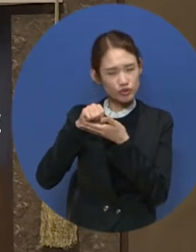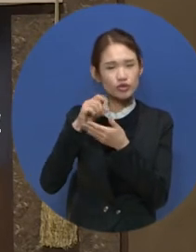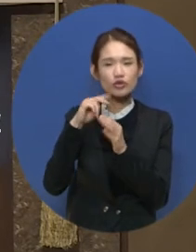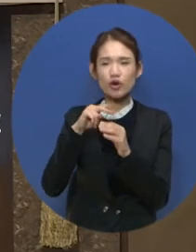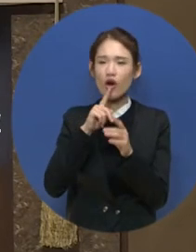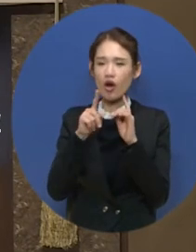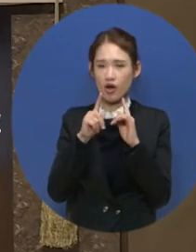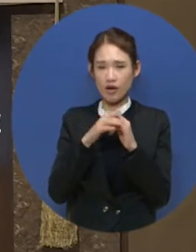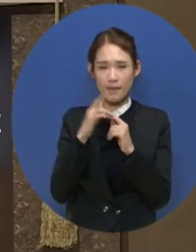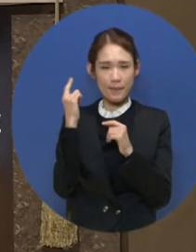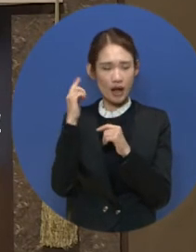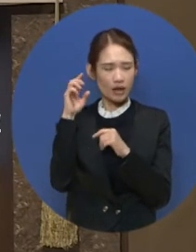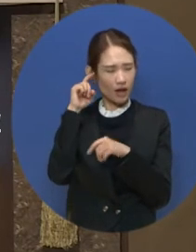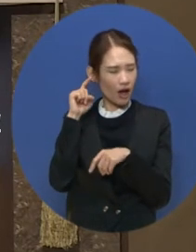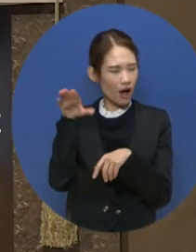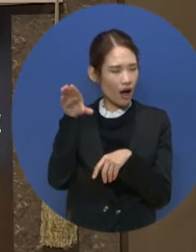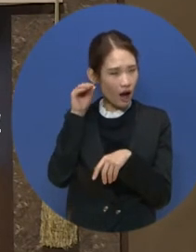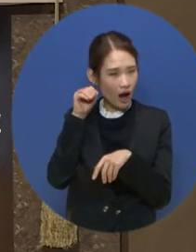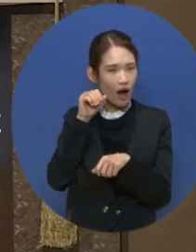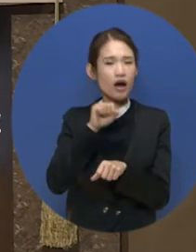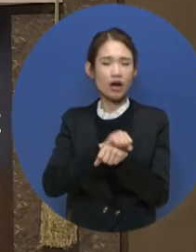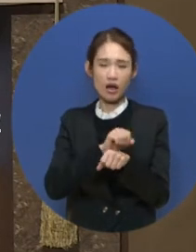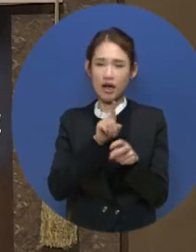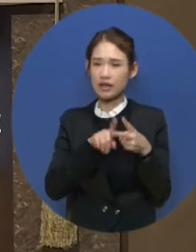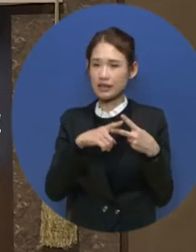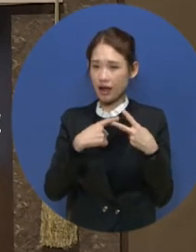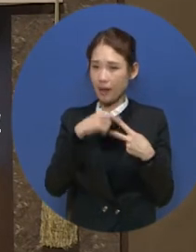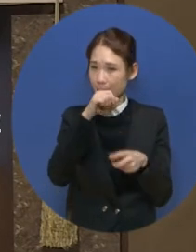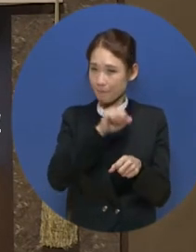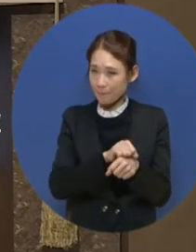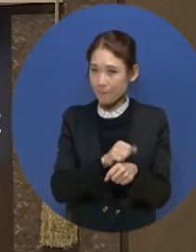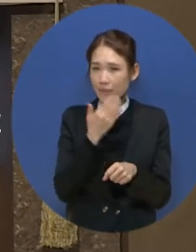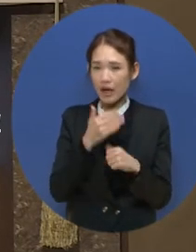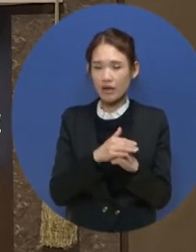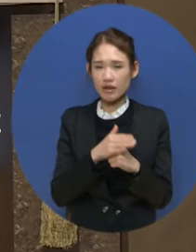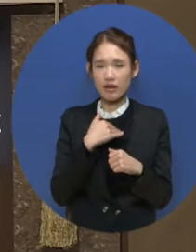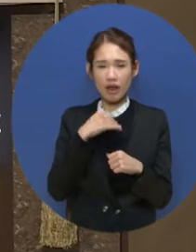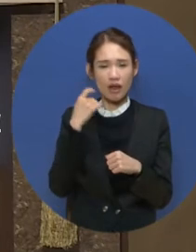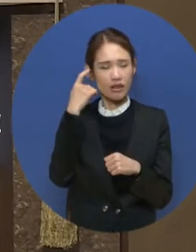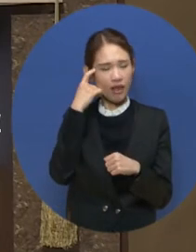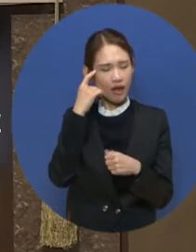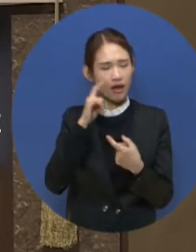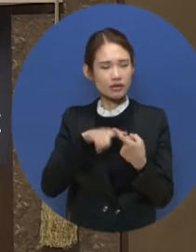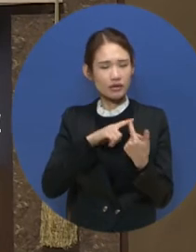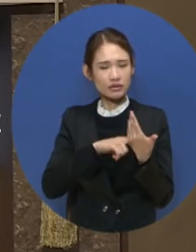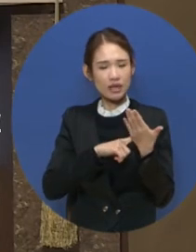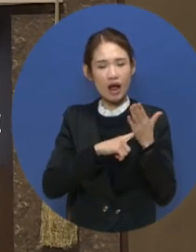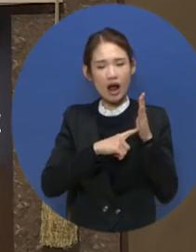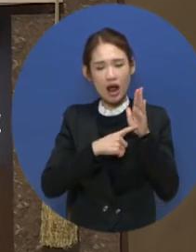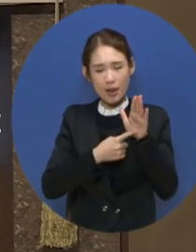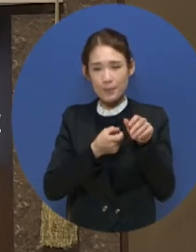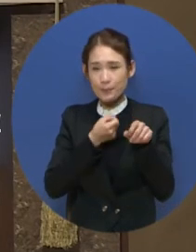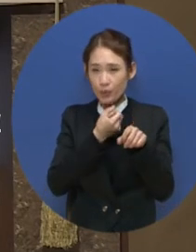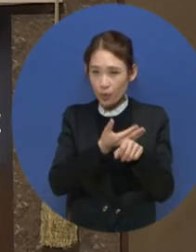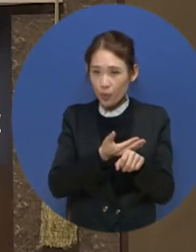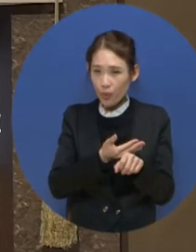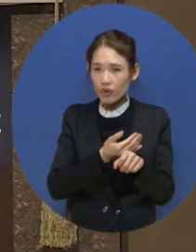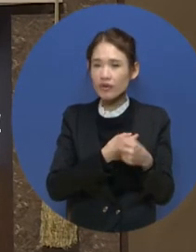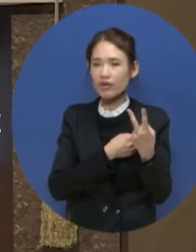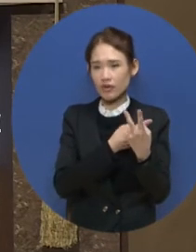그런데서 말귀를 잘 알아듣고 내가 생각하는 것을 적절한 상황에 따라서 잘 표현하는 이 두 가지를 잘